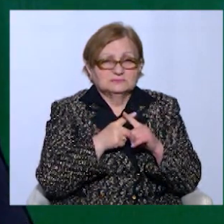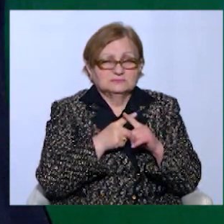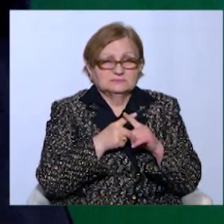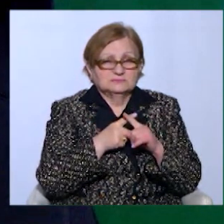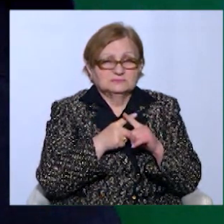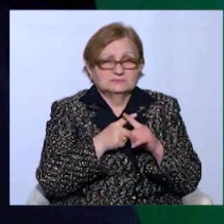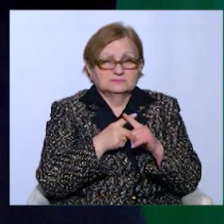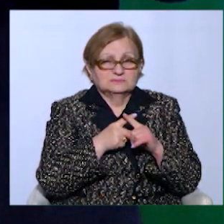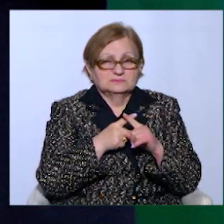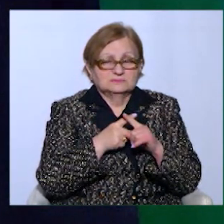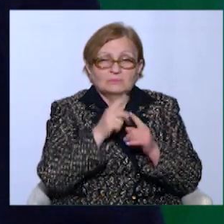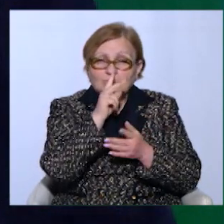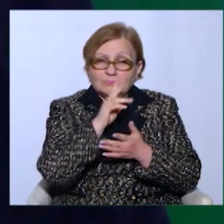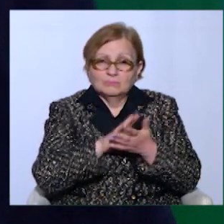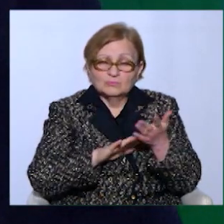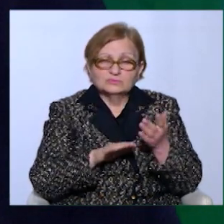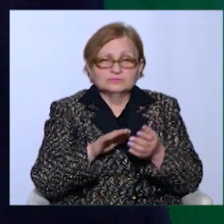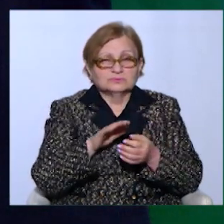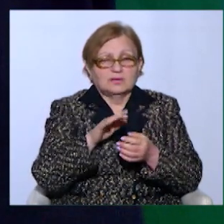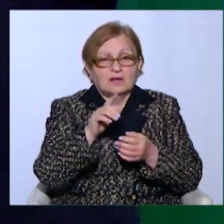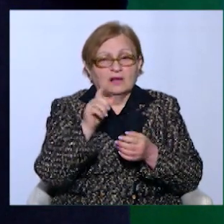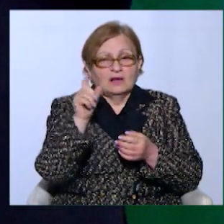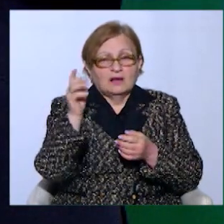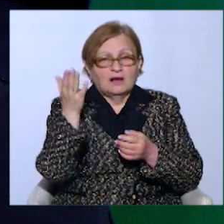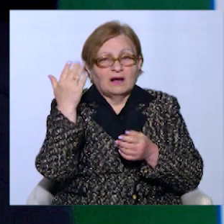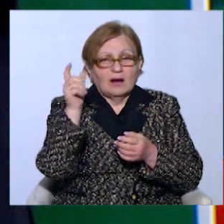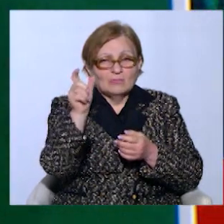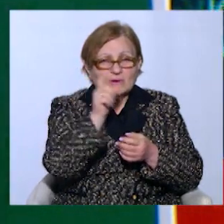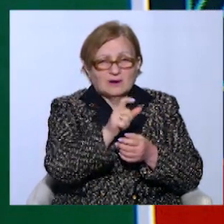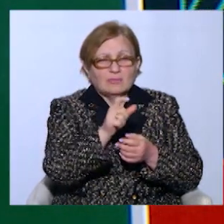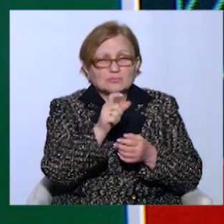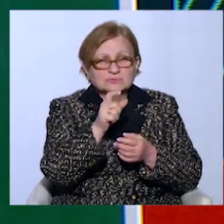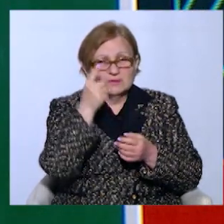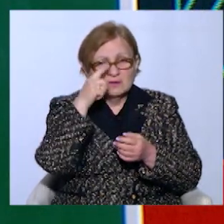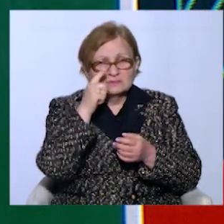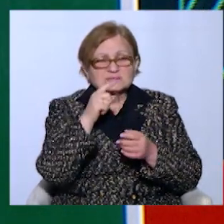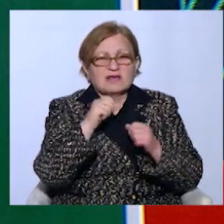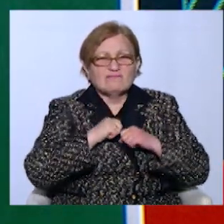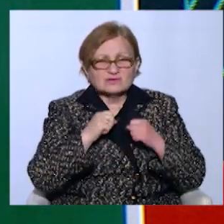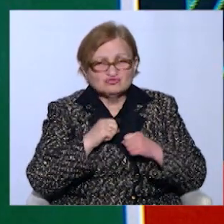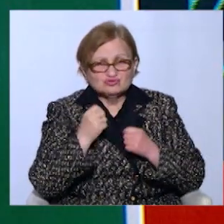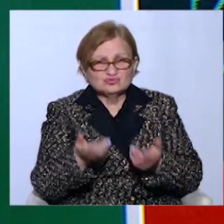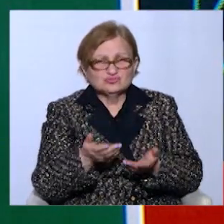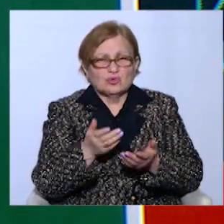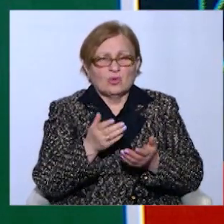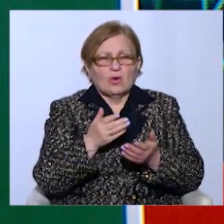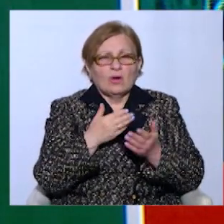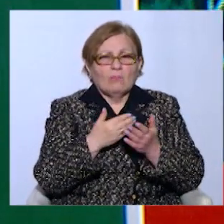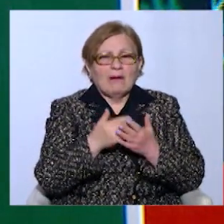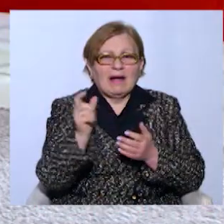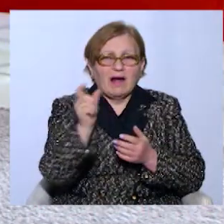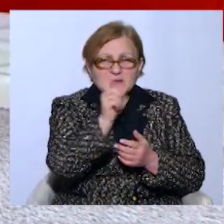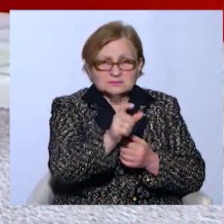ამოცანები კიდევ ერთხელ ბოდიშს ვიხდი მე თქვენ, მე ადრესს გითხარით, ამოცანა სავარჯიშოა თუ მაგალითია თუ